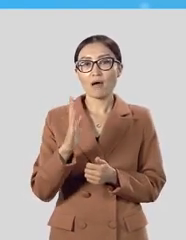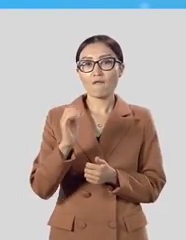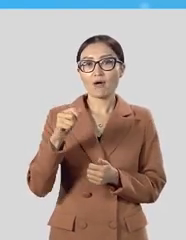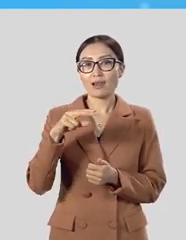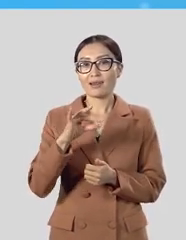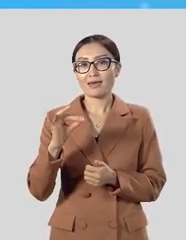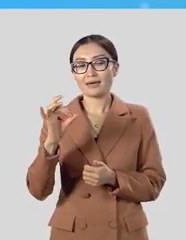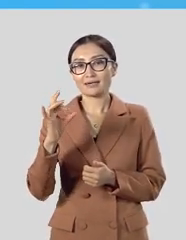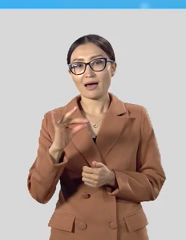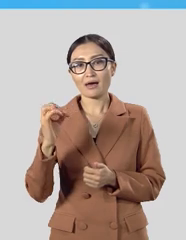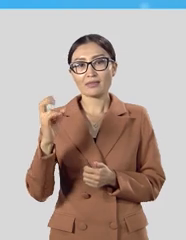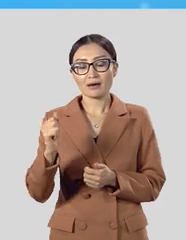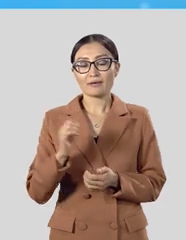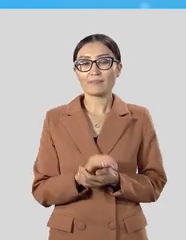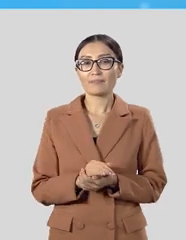Валерьяна.